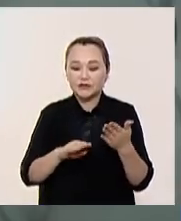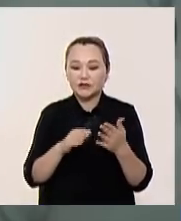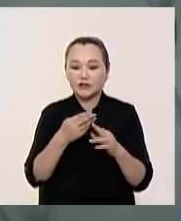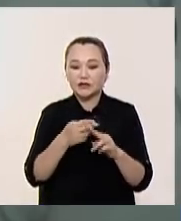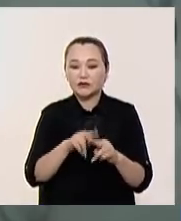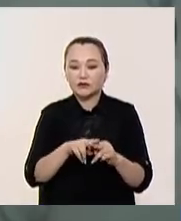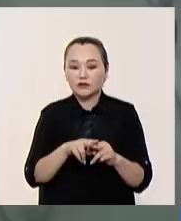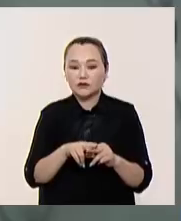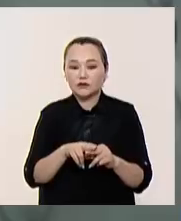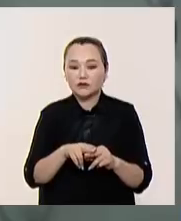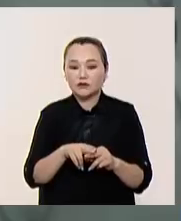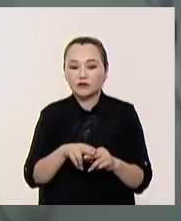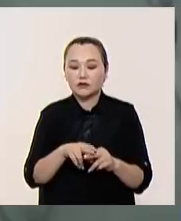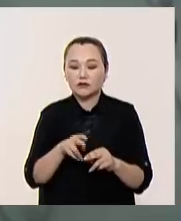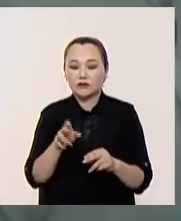которых